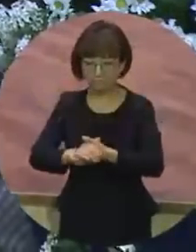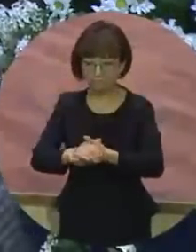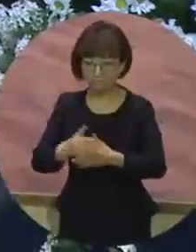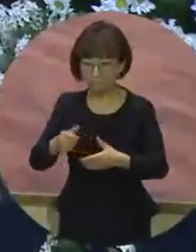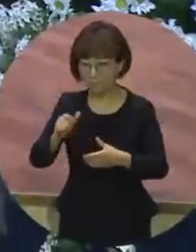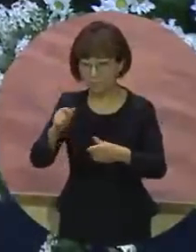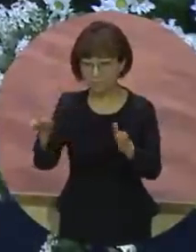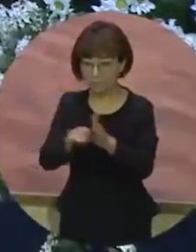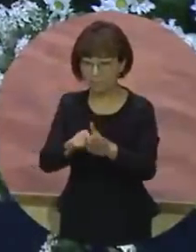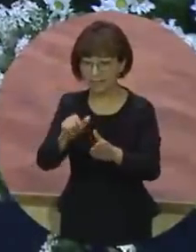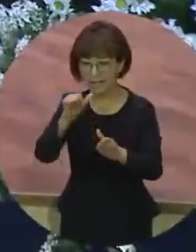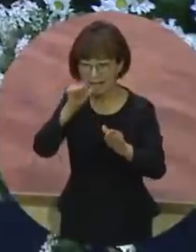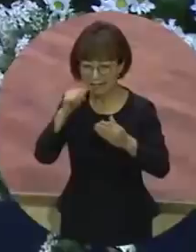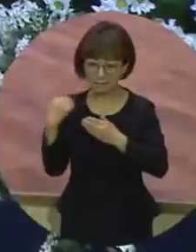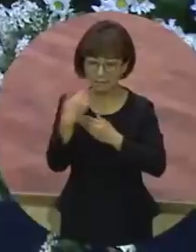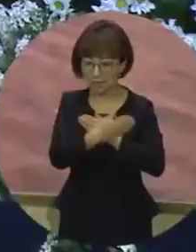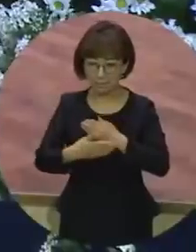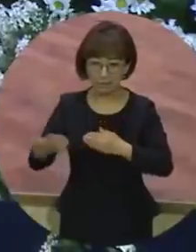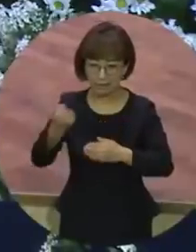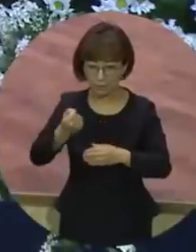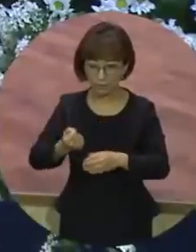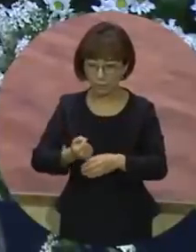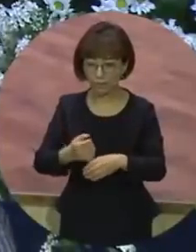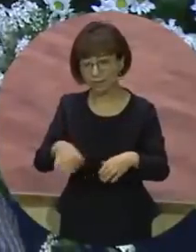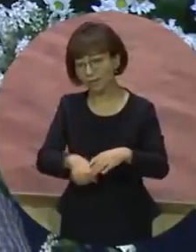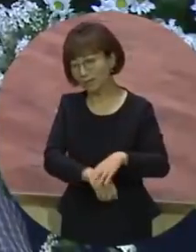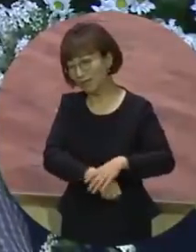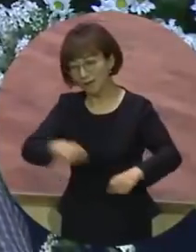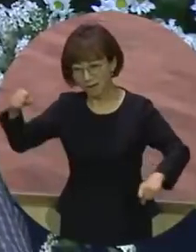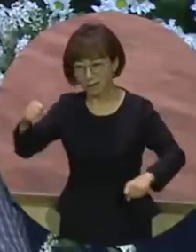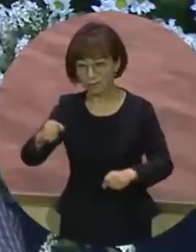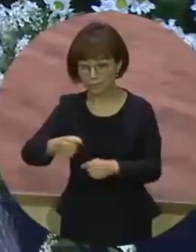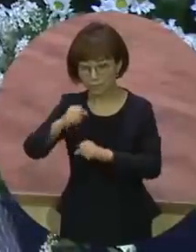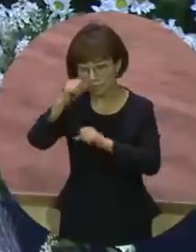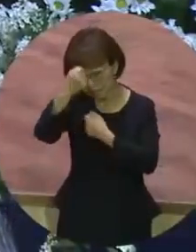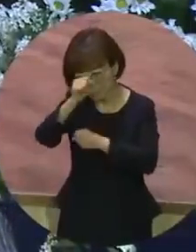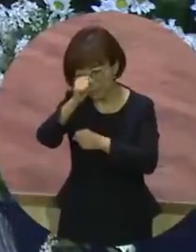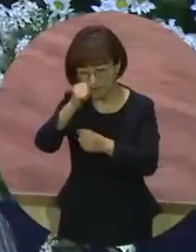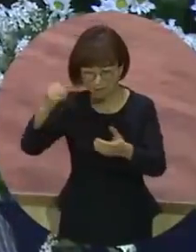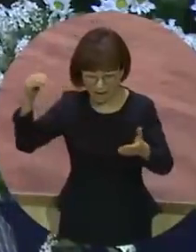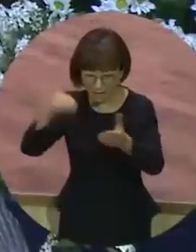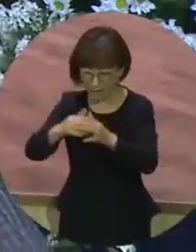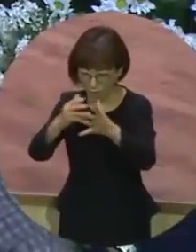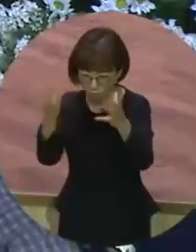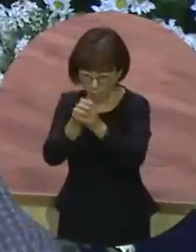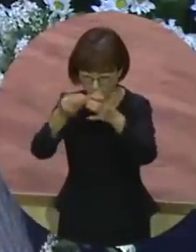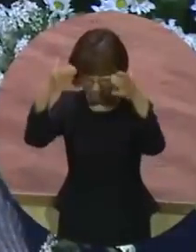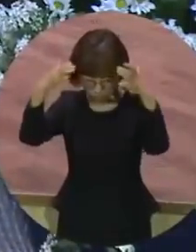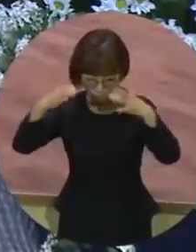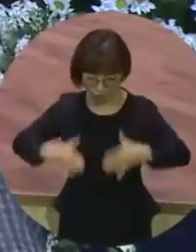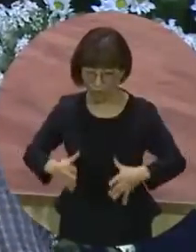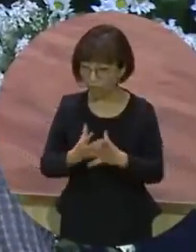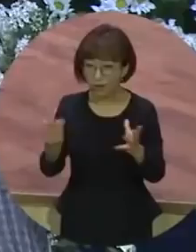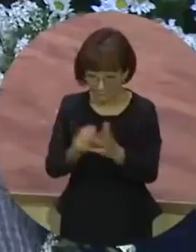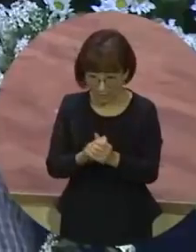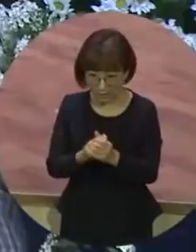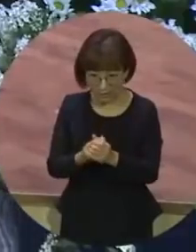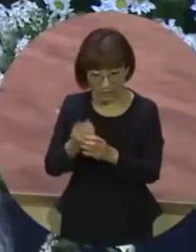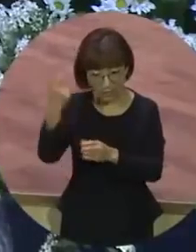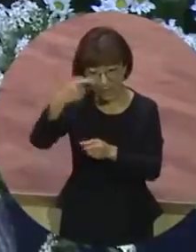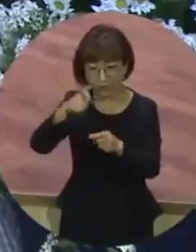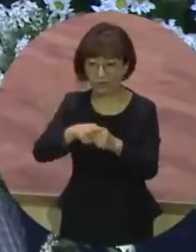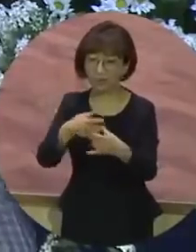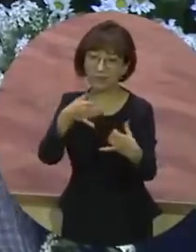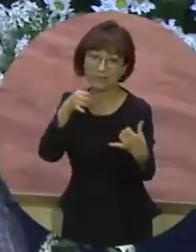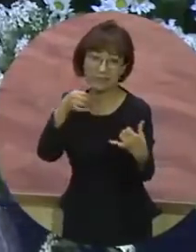암캐를 가지고 성의의 검으로 싸워라. 완전 무장해라 말씀으로. 싸워라. 그래 영적 싸움을 싸워야 돼요. 오늘 싸웠습니까?